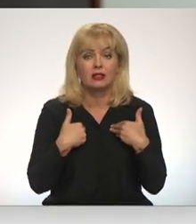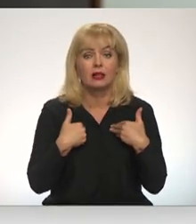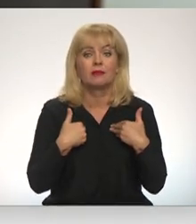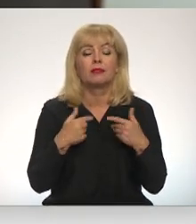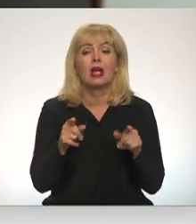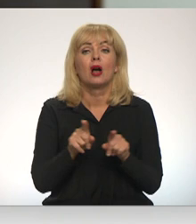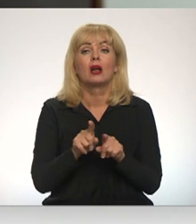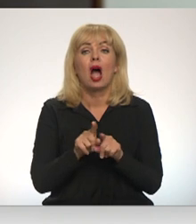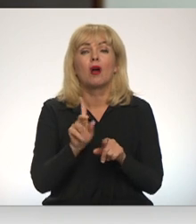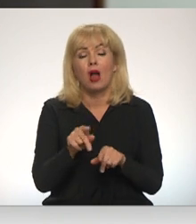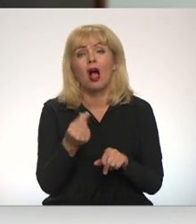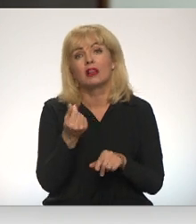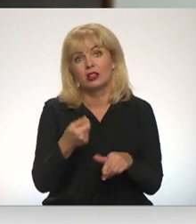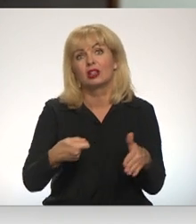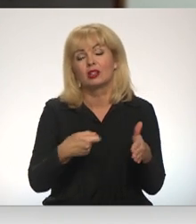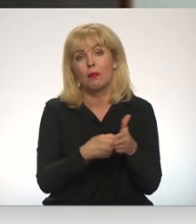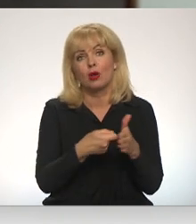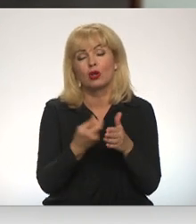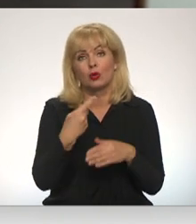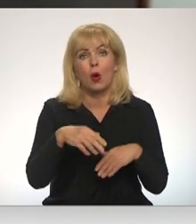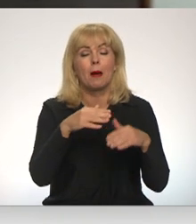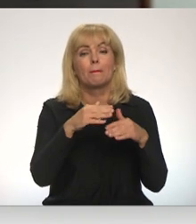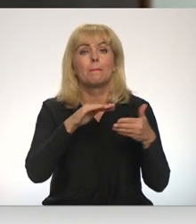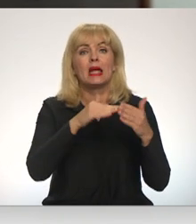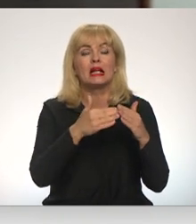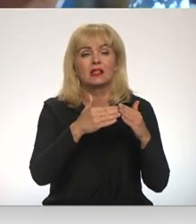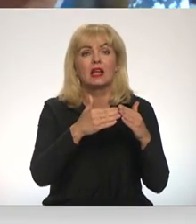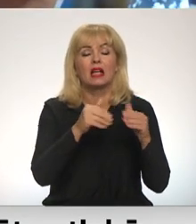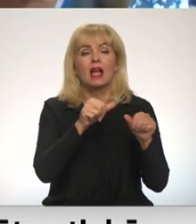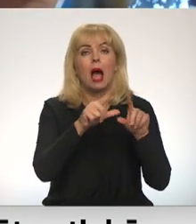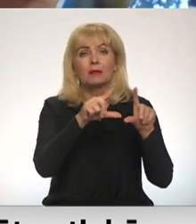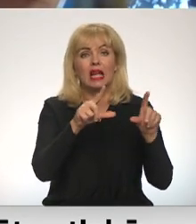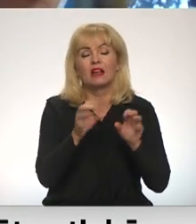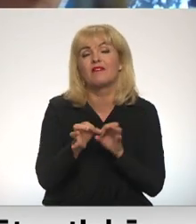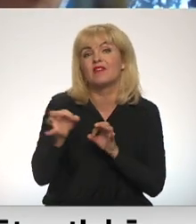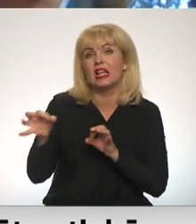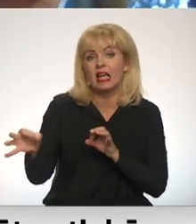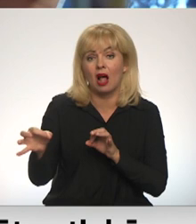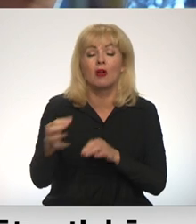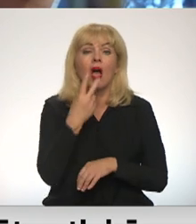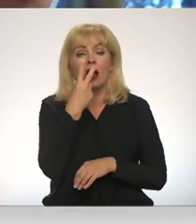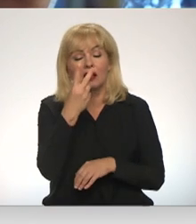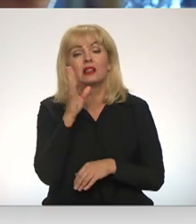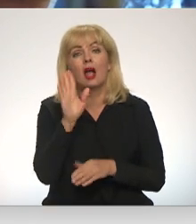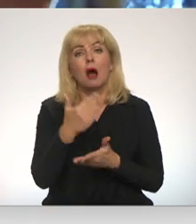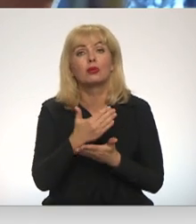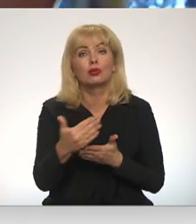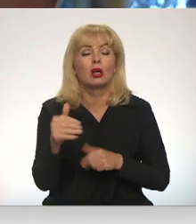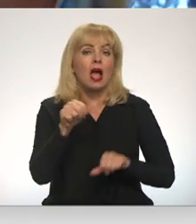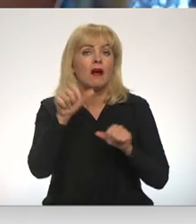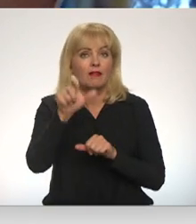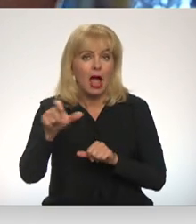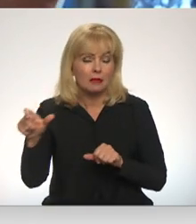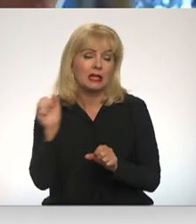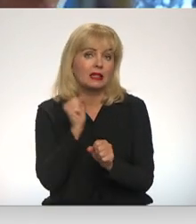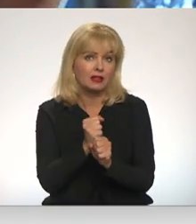tā kā sponsorēju no pilsētas aptiekas to filiāli. Redzēs, kā te būs. Kā būs? Ja farmaceits strādās,